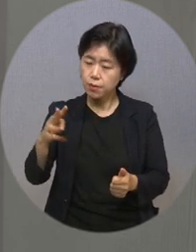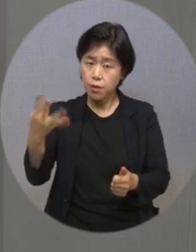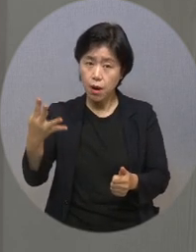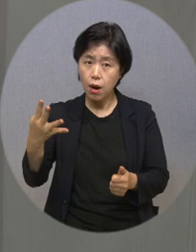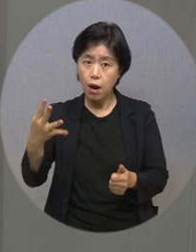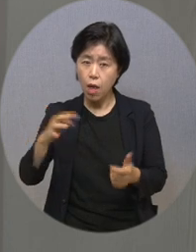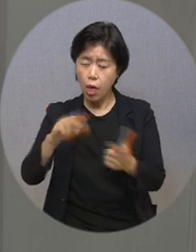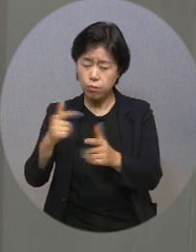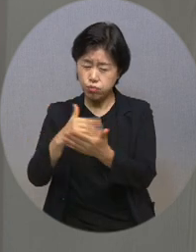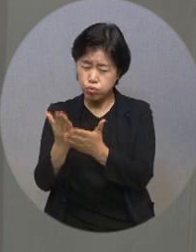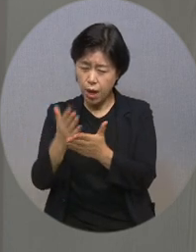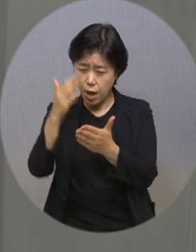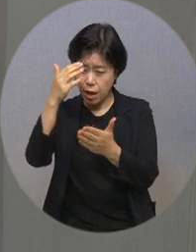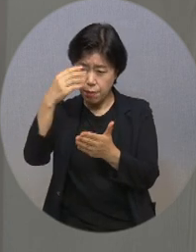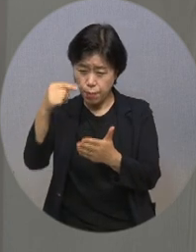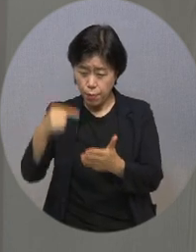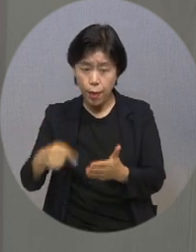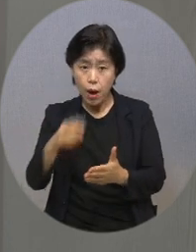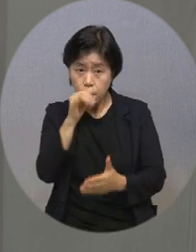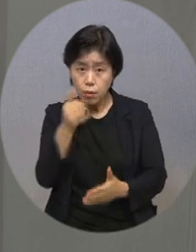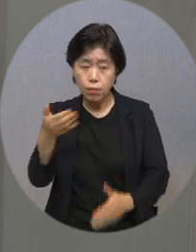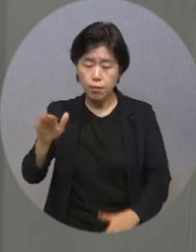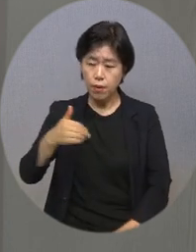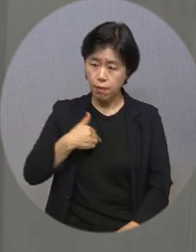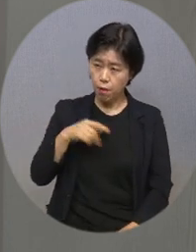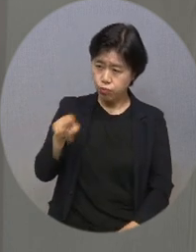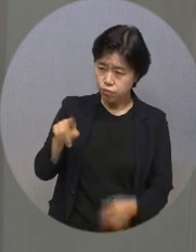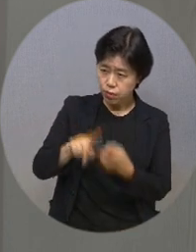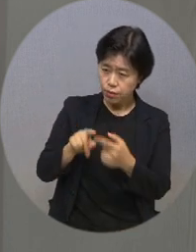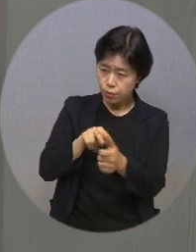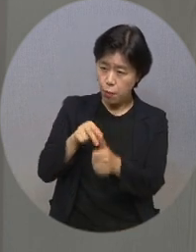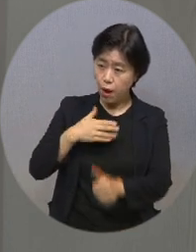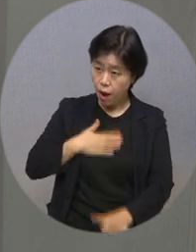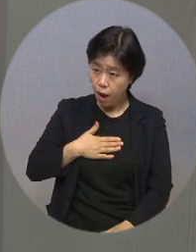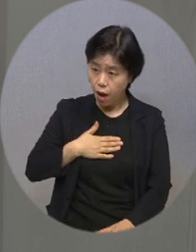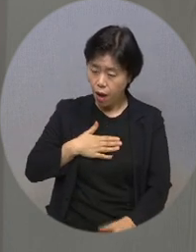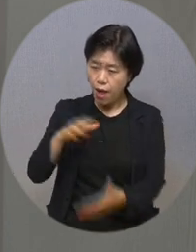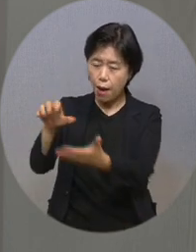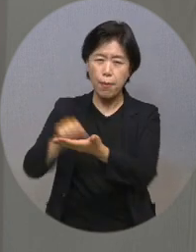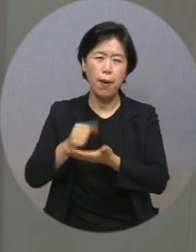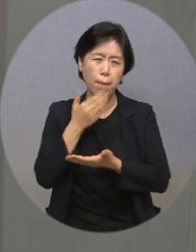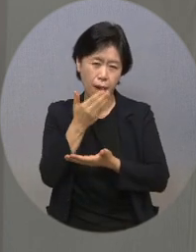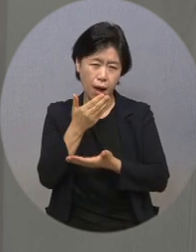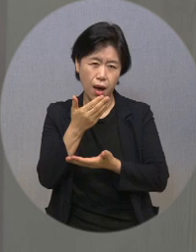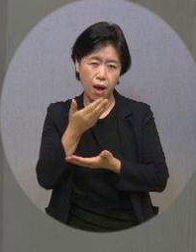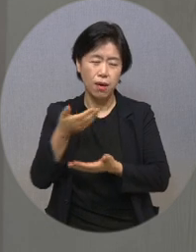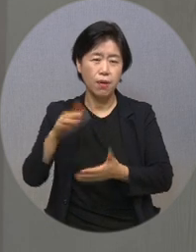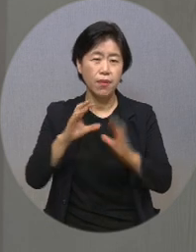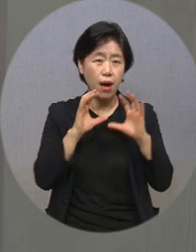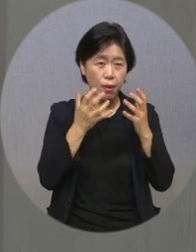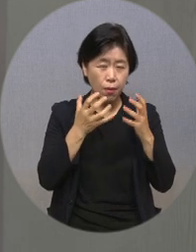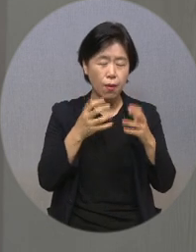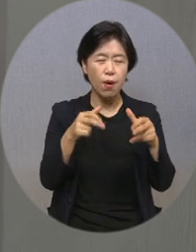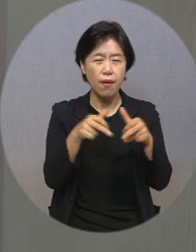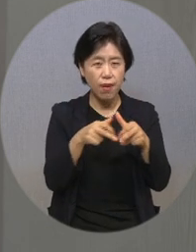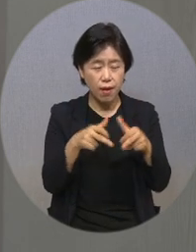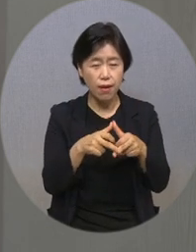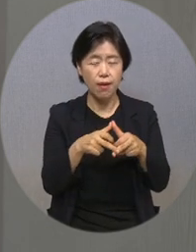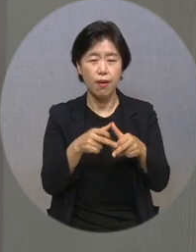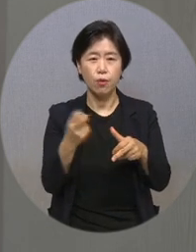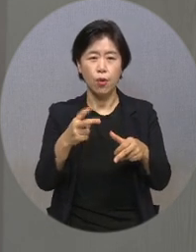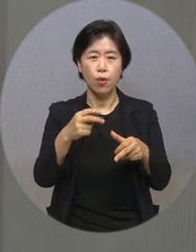어떤 정보력이 좋은 분들은 더 많은 혜택을 볼 수가 있고요. 아동이라든가 어르신이라든가 장애가 있는 분, 또